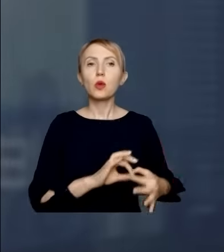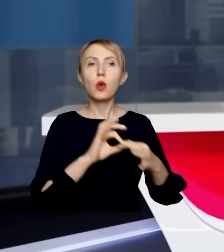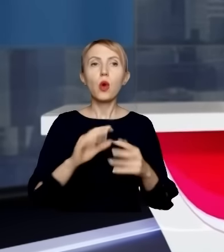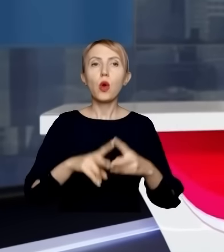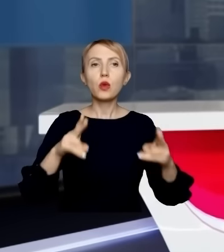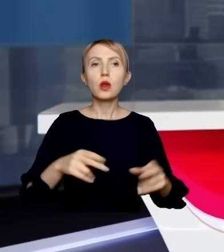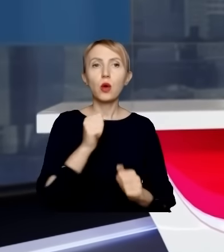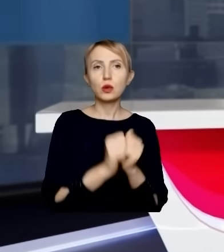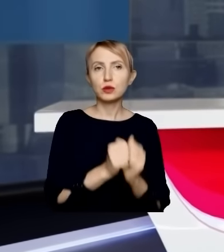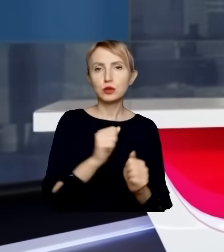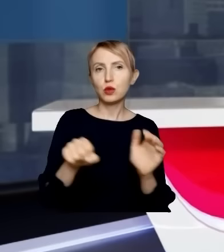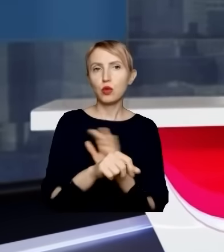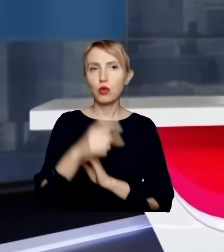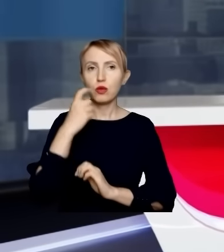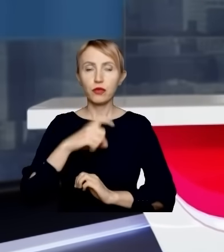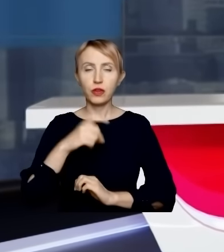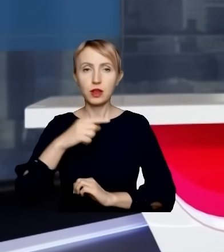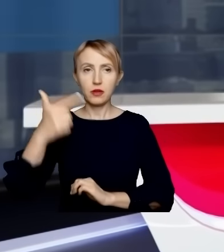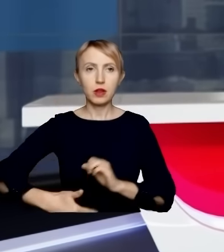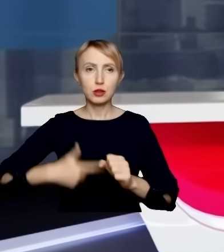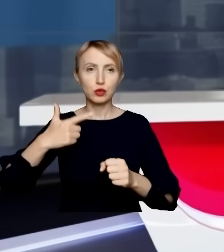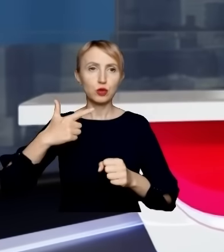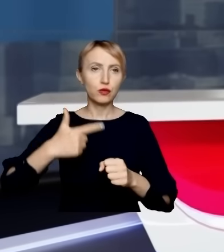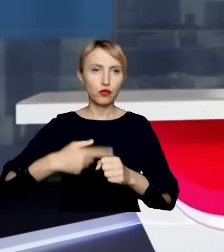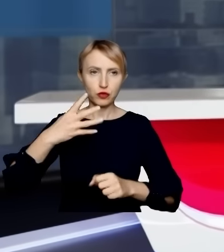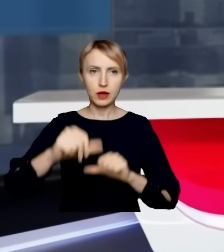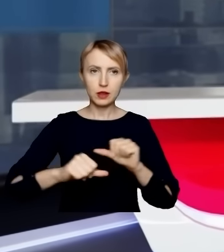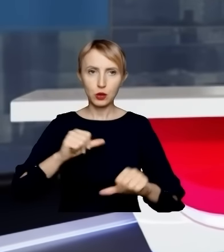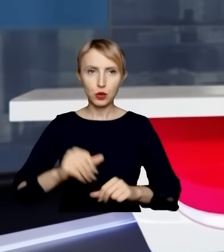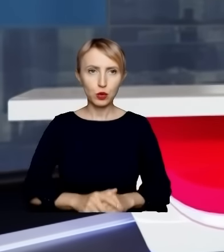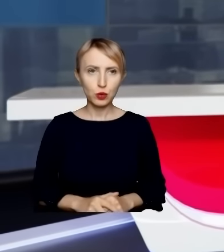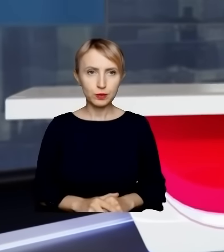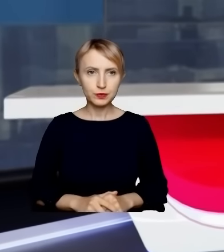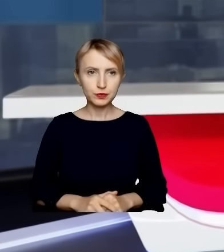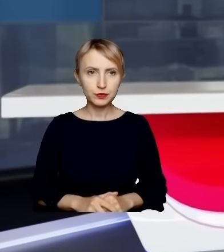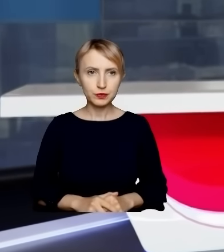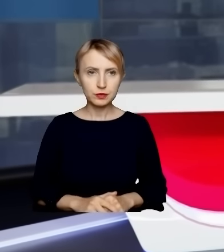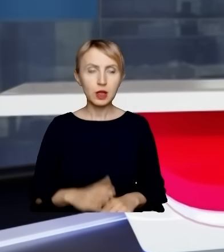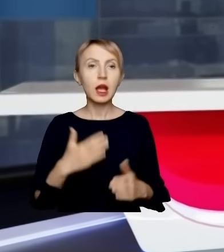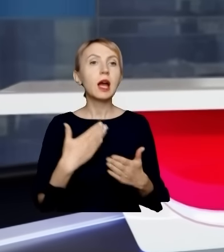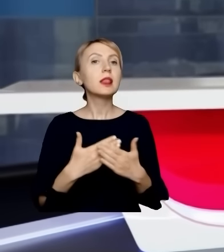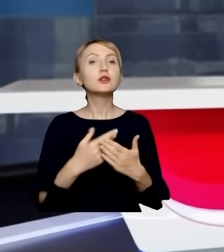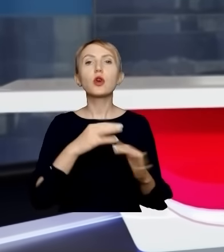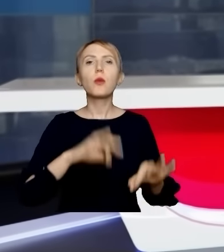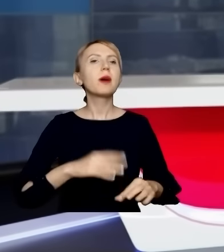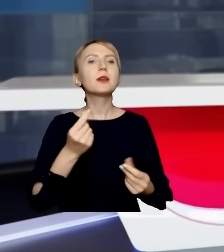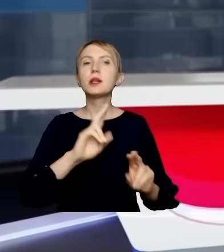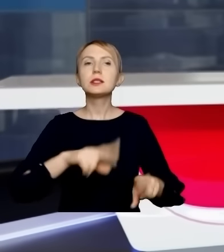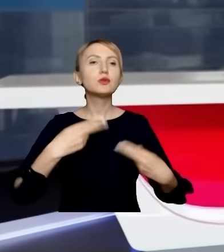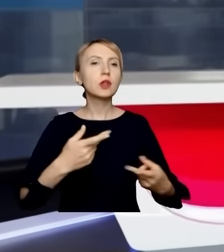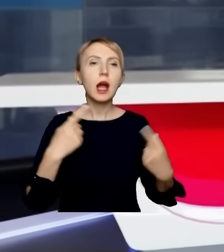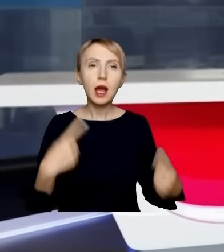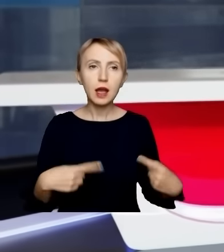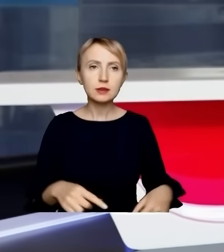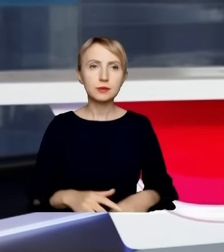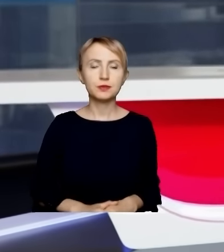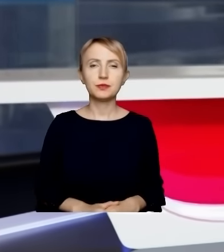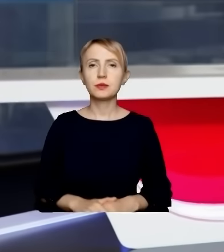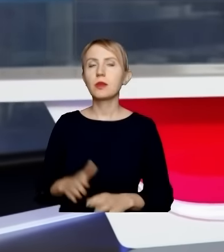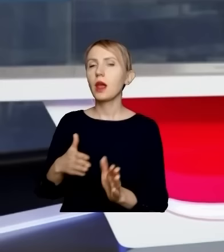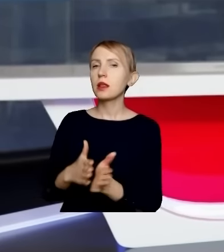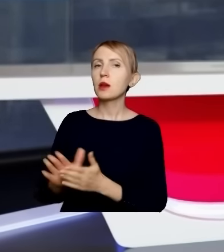od stycznia do kwietnia 2024. Dlaczego nie przekazuje pan tych pieniędzy? Na wstępie